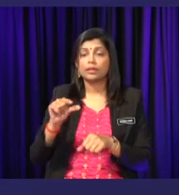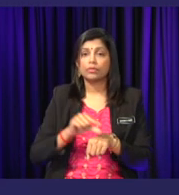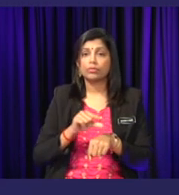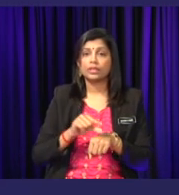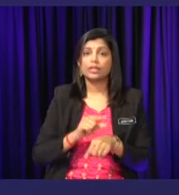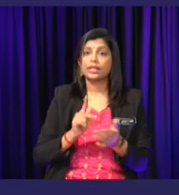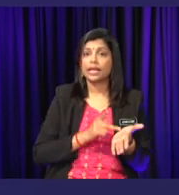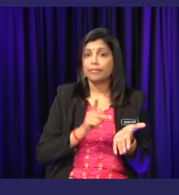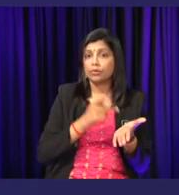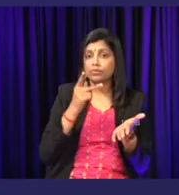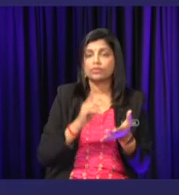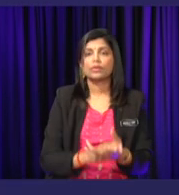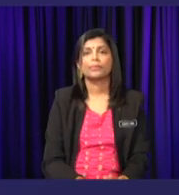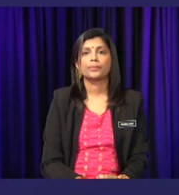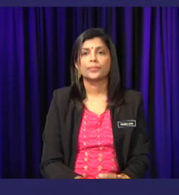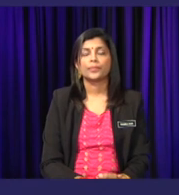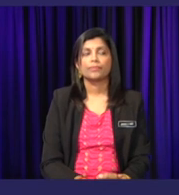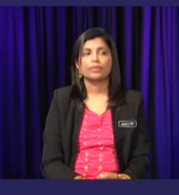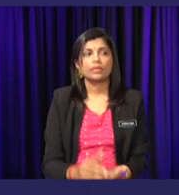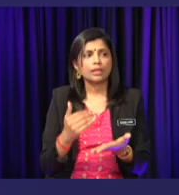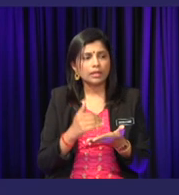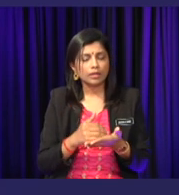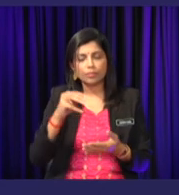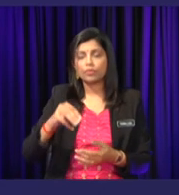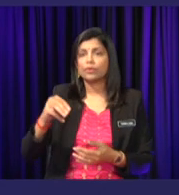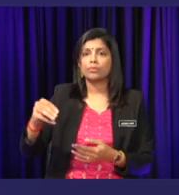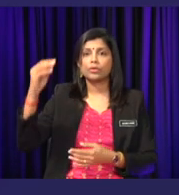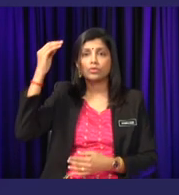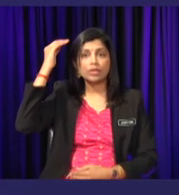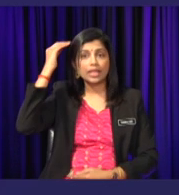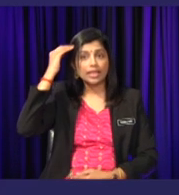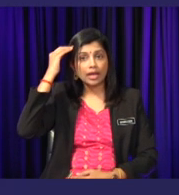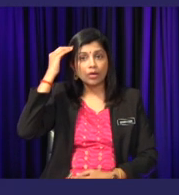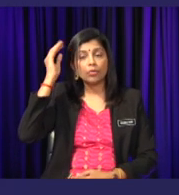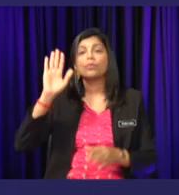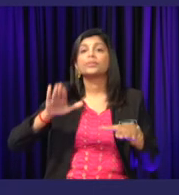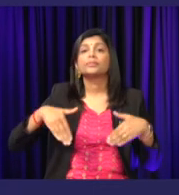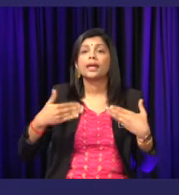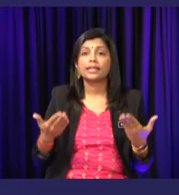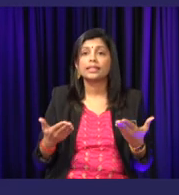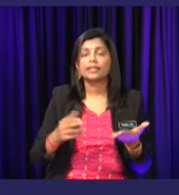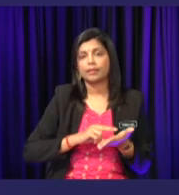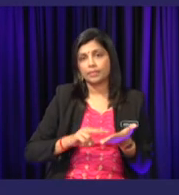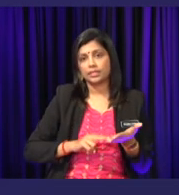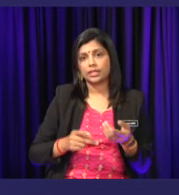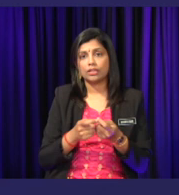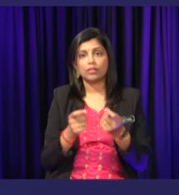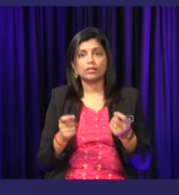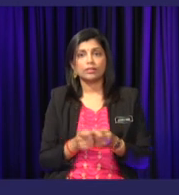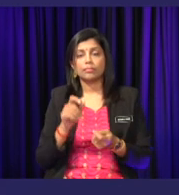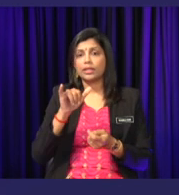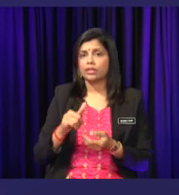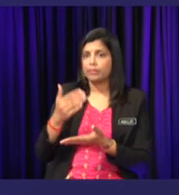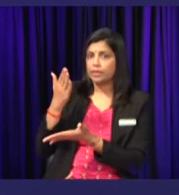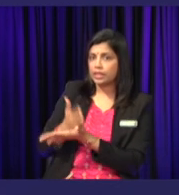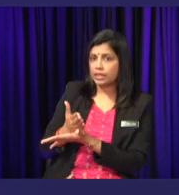murid mengetahui ya tanda-tanda baca ataupun satu tahu ya tempat yang sepatunya mereka